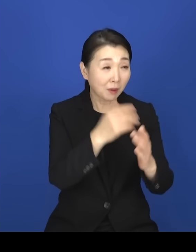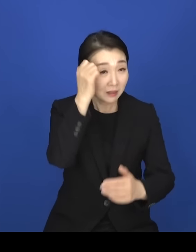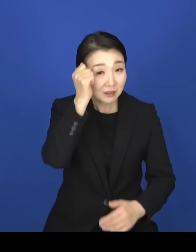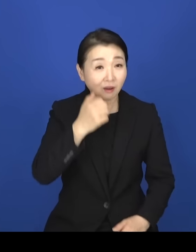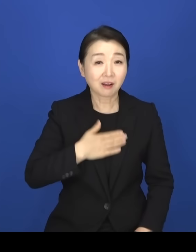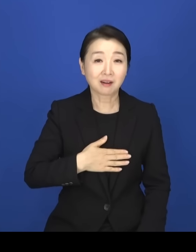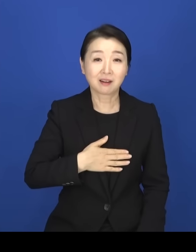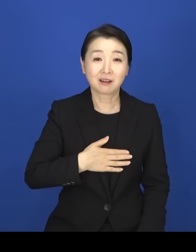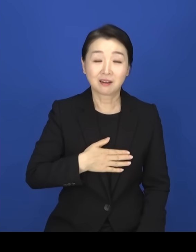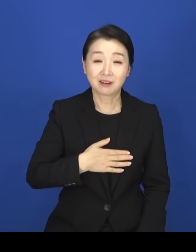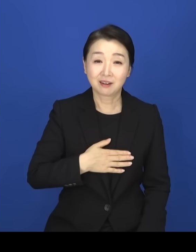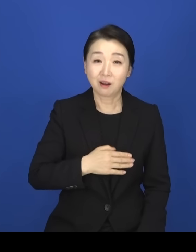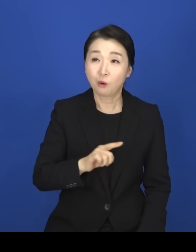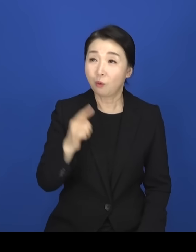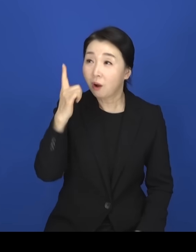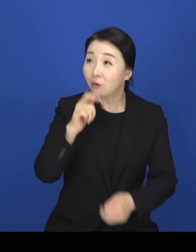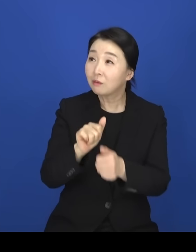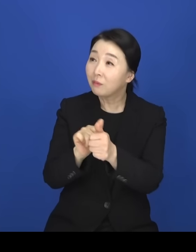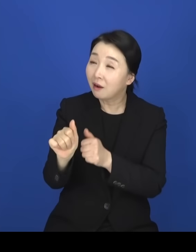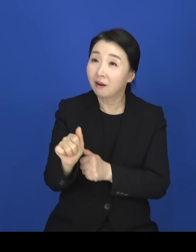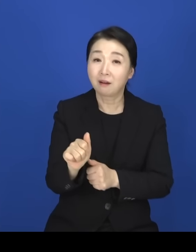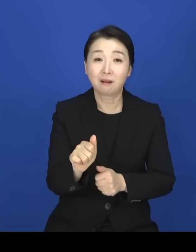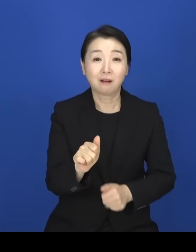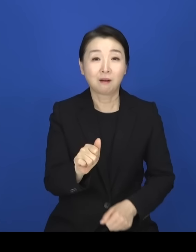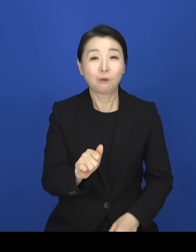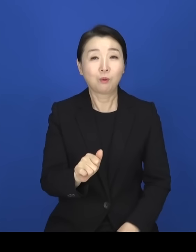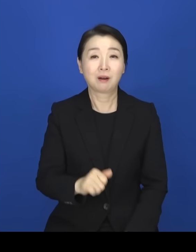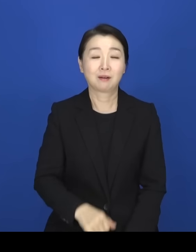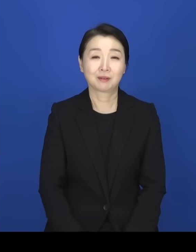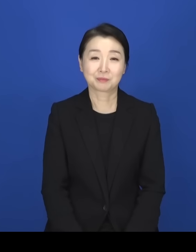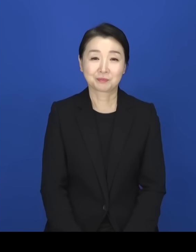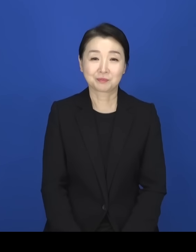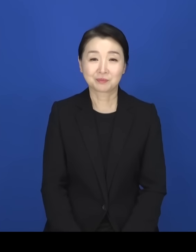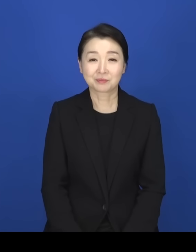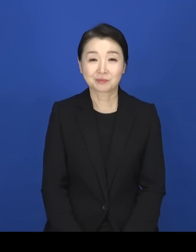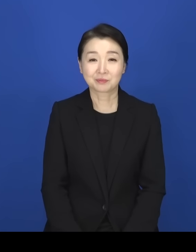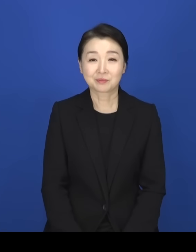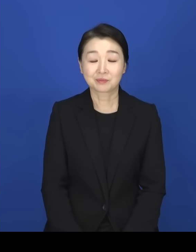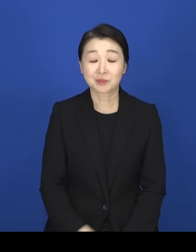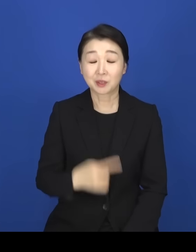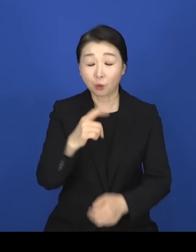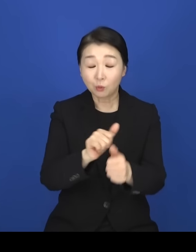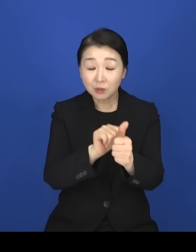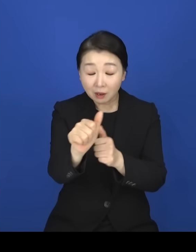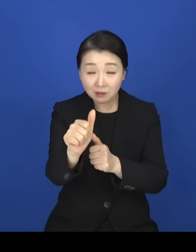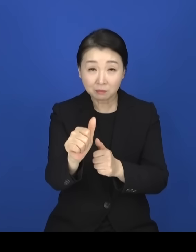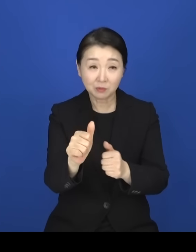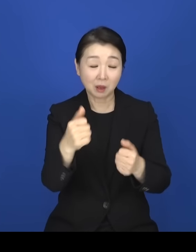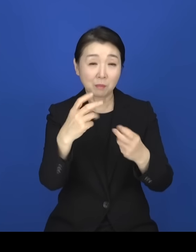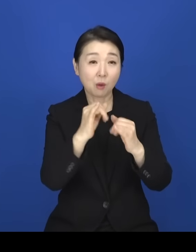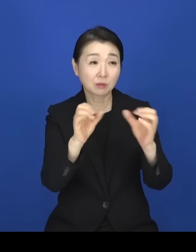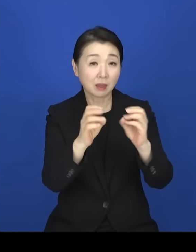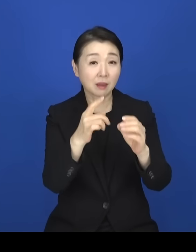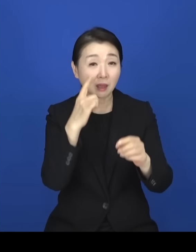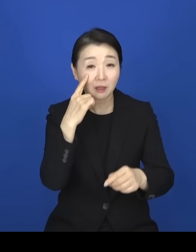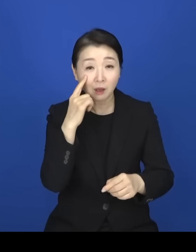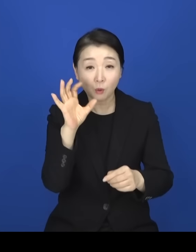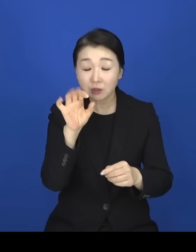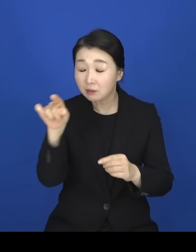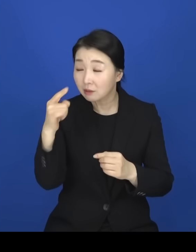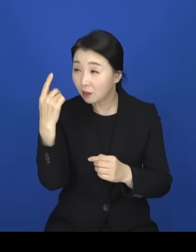기억하니까 여기 너무 잘생겼어요. 맞아요. 너무 뭔지 잘생겼어요. 알았어요. 저도 왜 잘생긴 미남들하고 이렇게 앉아서 막 배우들하고 얘기하다가 화장실